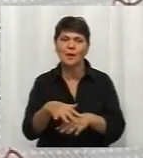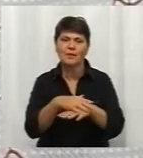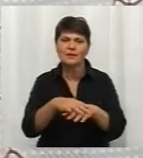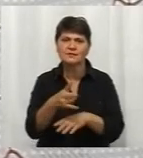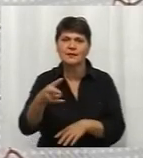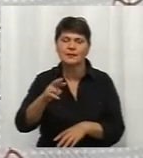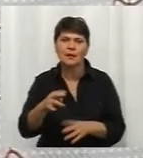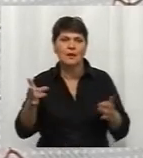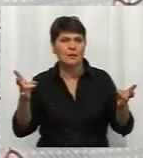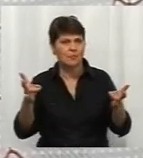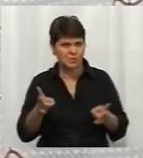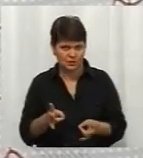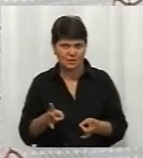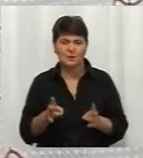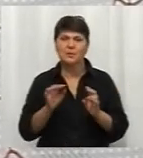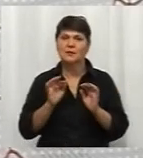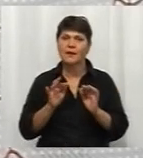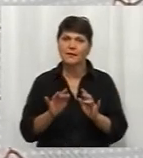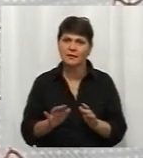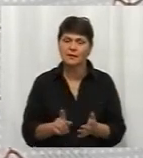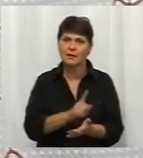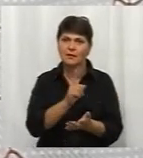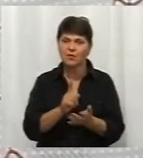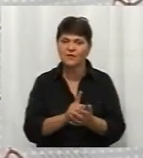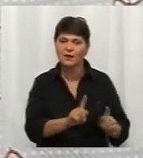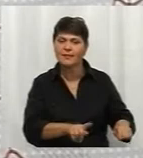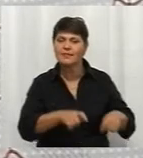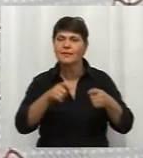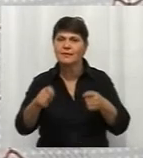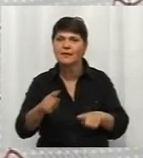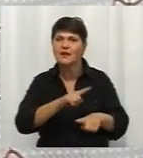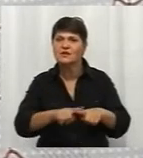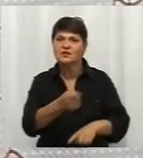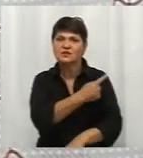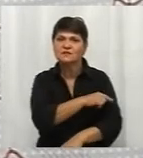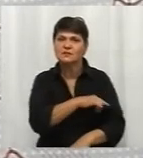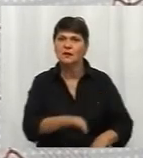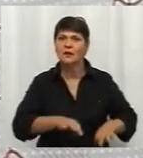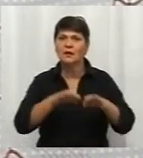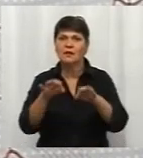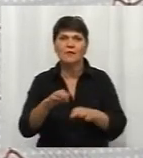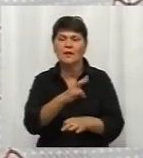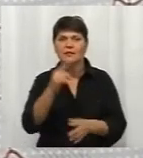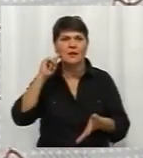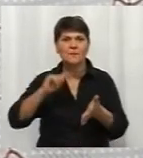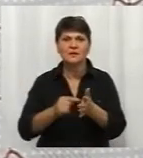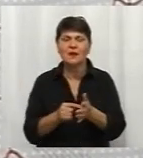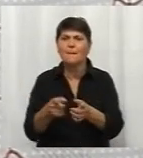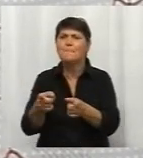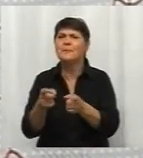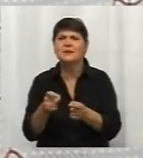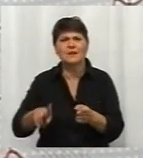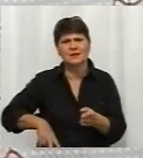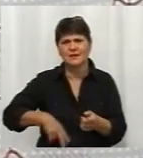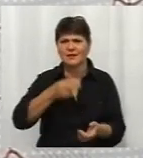щоб потрібно дії, які повинні надавати швидкій допомозі, тому що не ставить за мету притягнення до